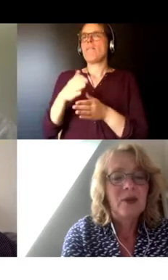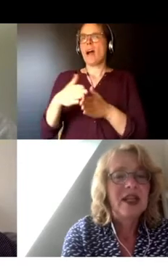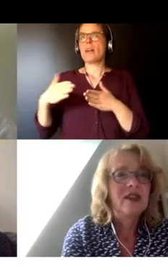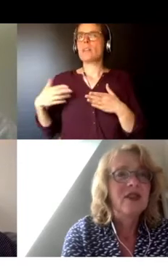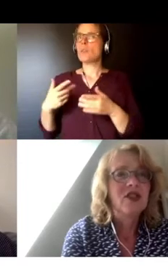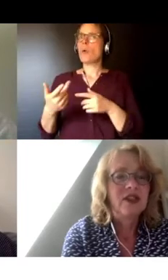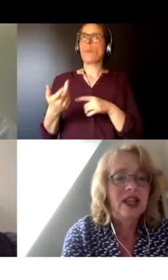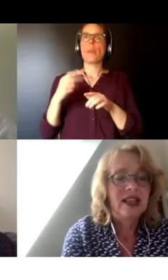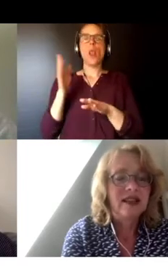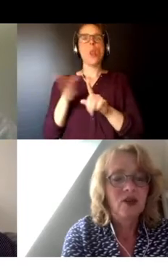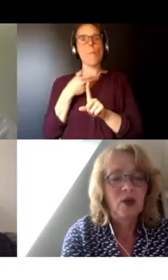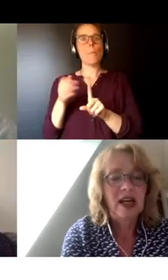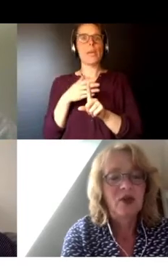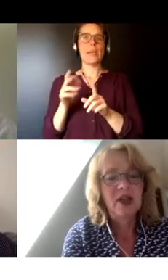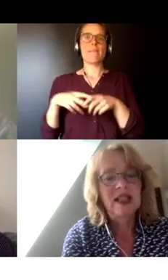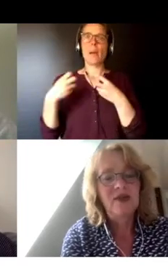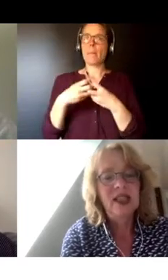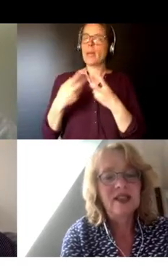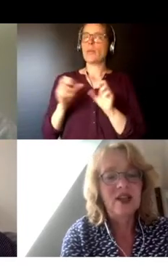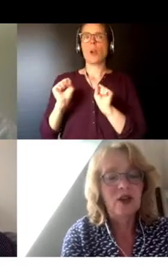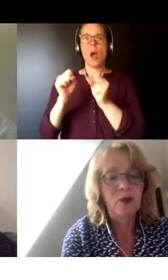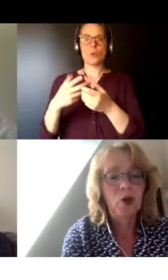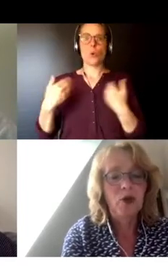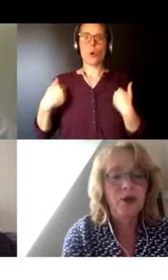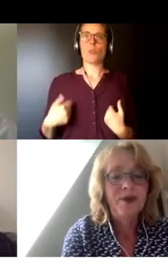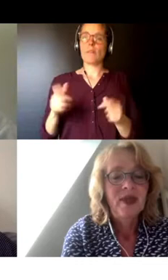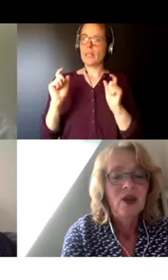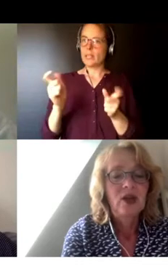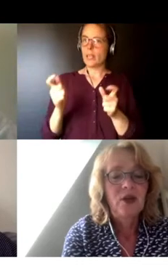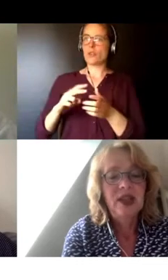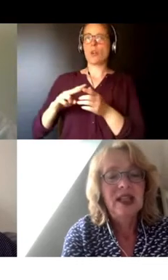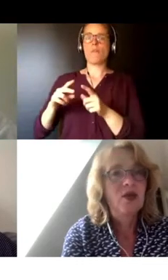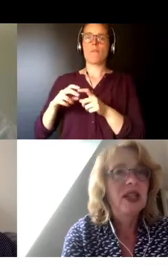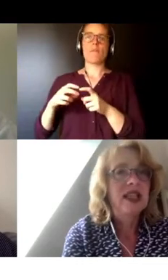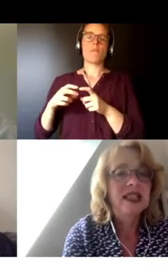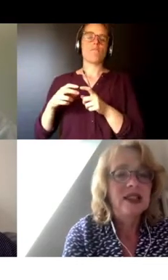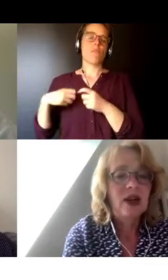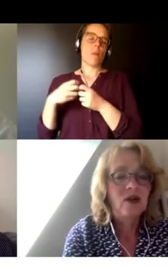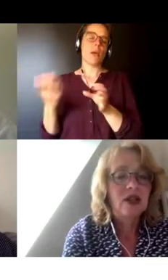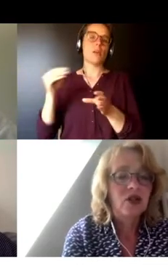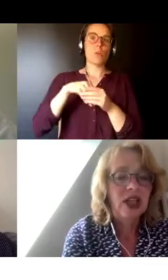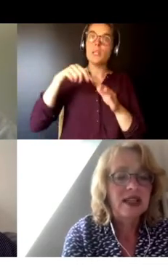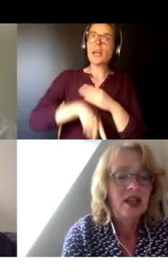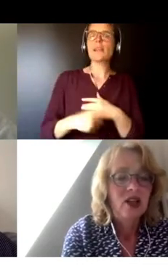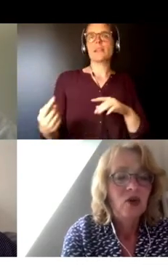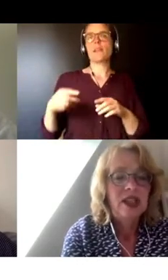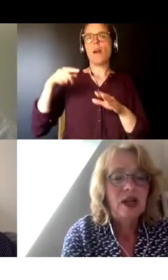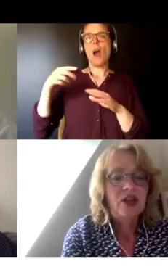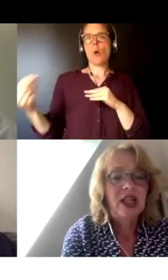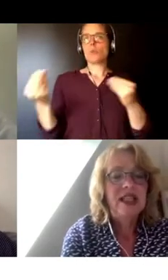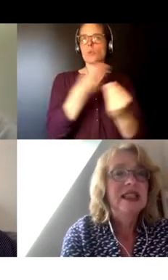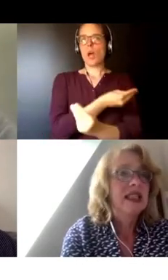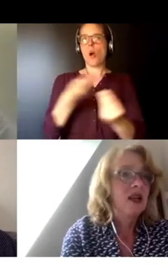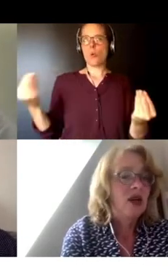der Wirtschaftsverbände, WissenschaftlerInnen oder Akteure der Zivilgesellschaft berufen. Und hier findet natürlich ein intensiver Austausch statt.